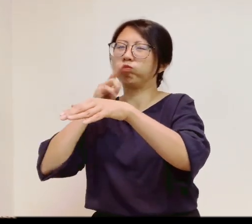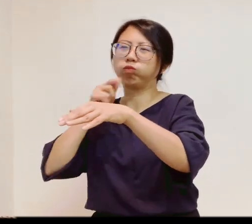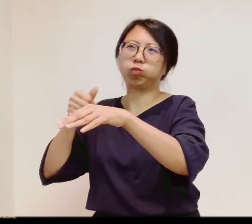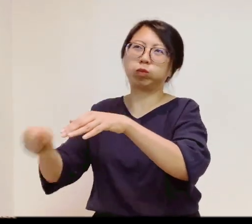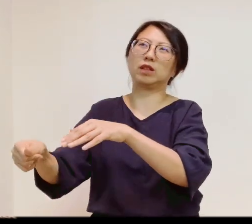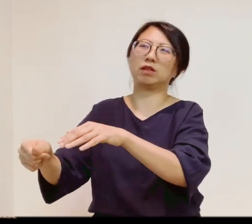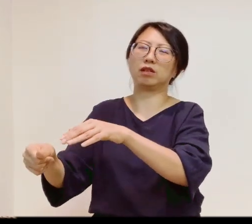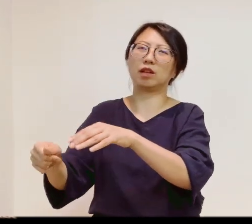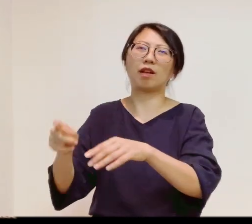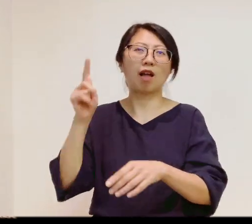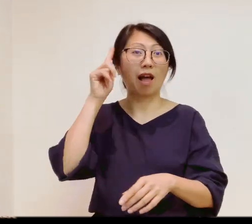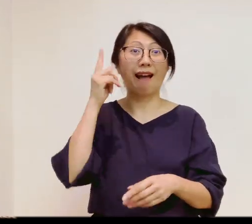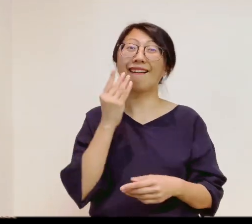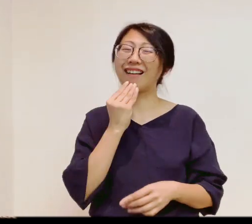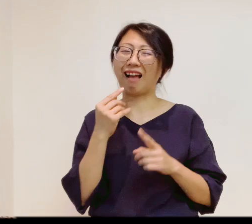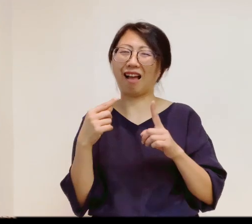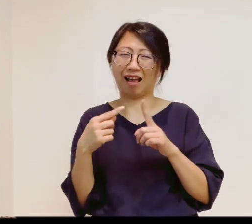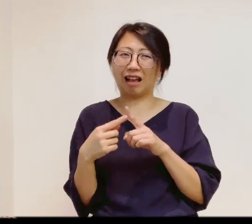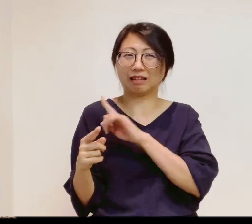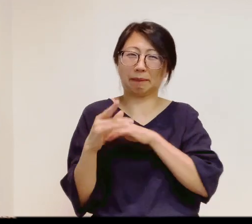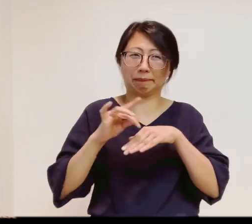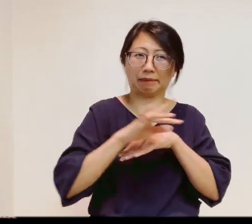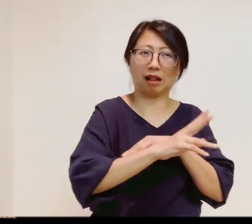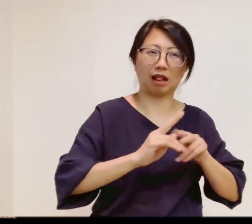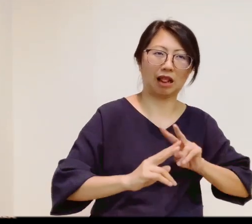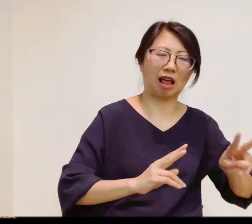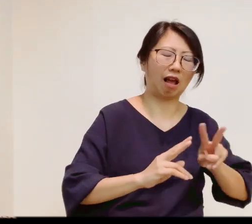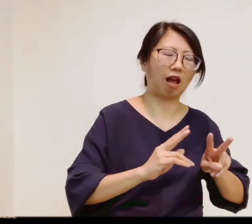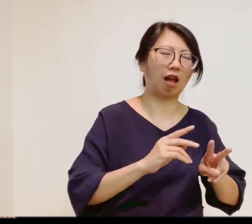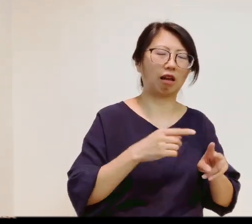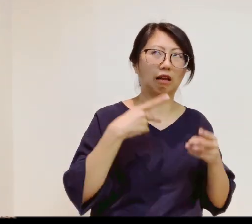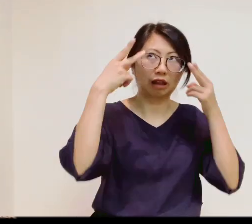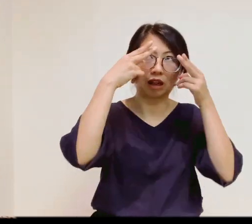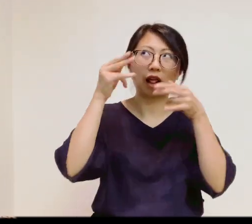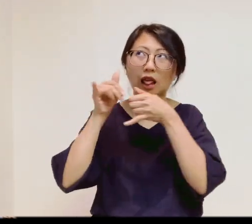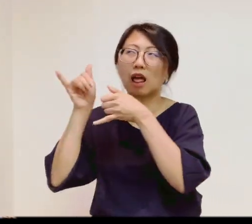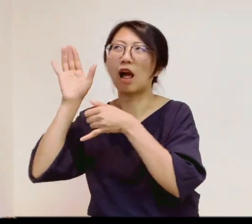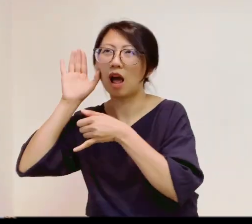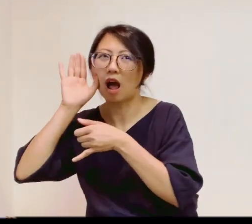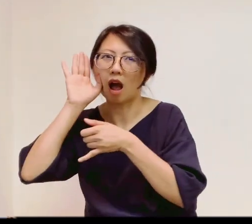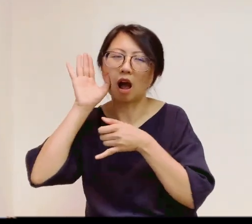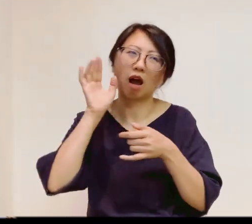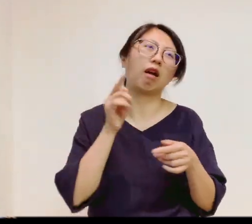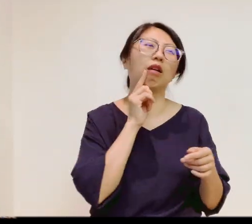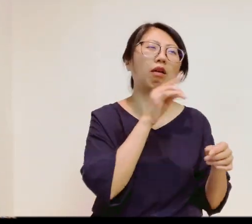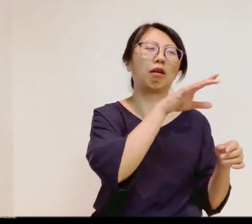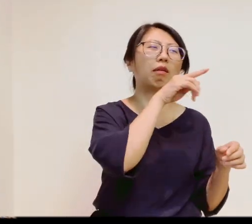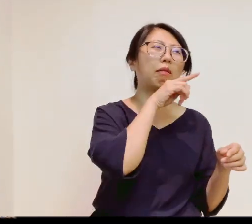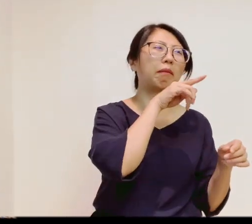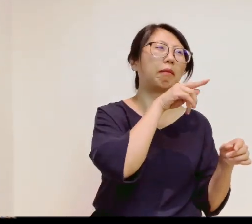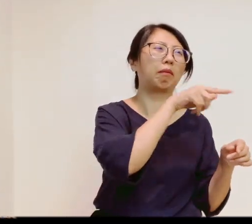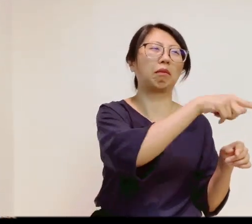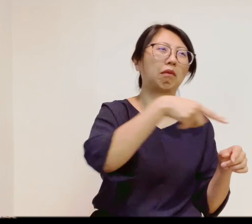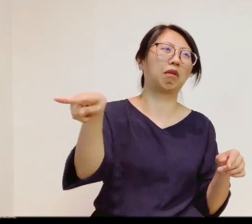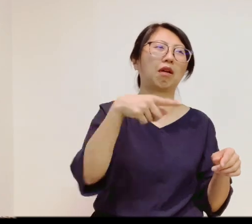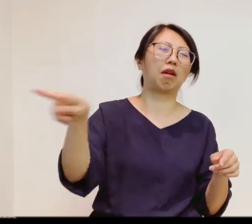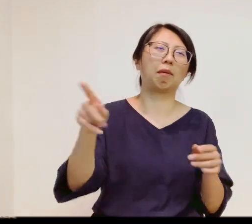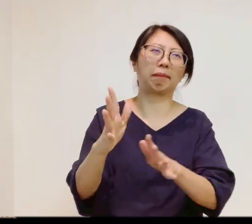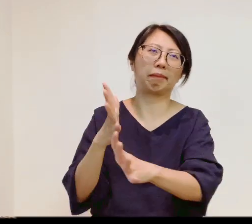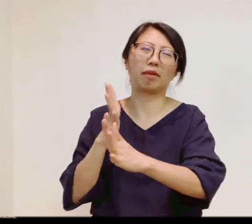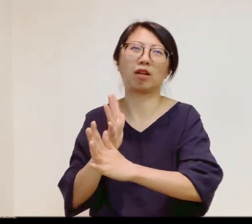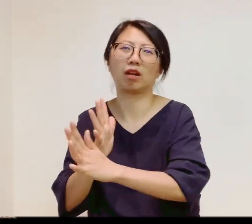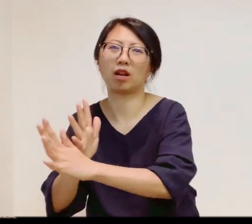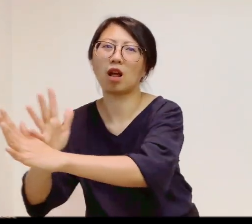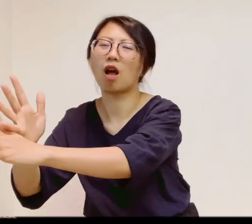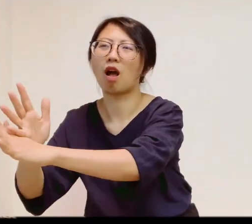送你入去，你死咗之後咧，猶太人就撞你咁樣，咁就係一個咁樣嘅即係過程嚟嘅。咁啊，好多好多嘅人就喺